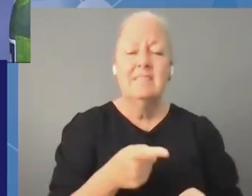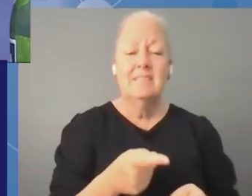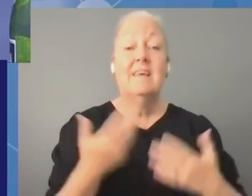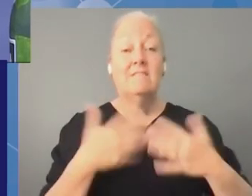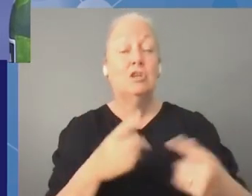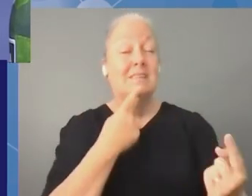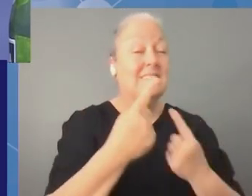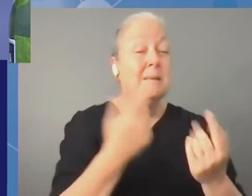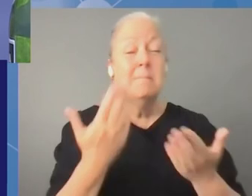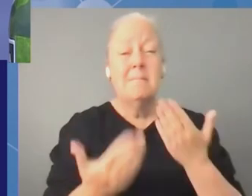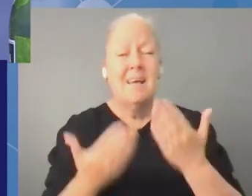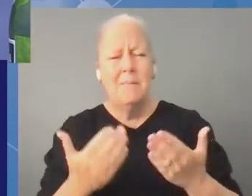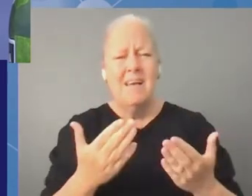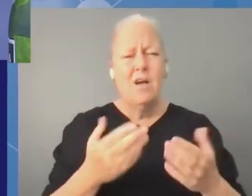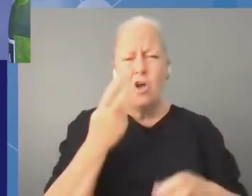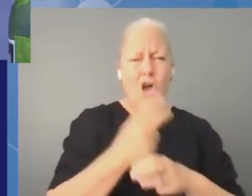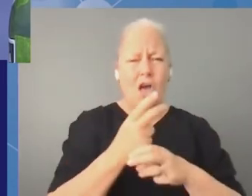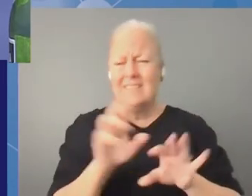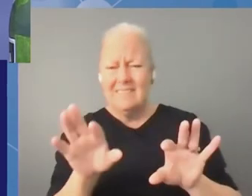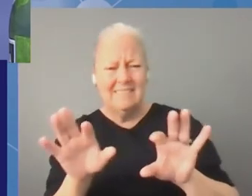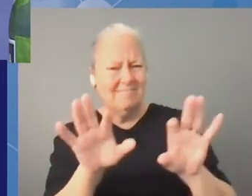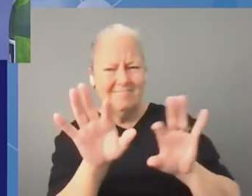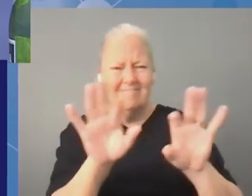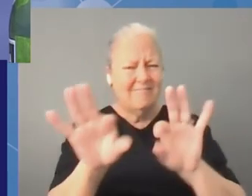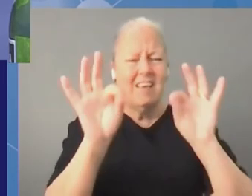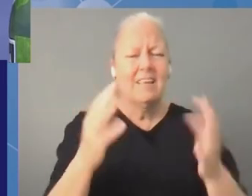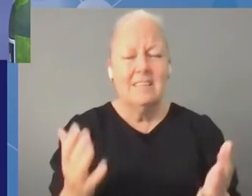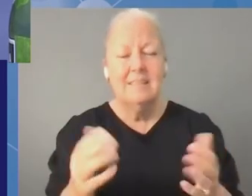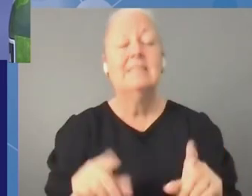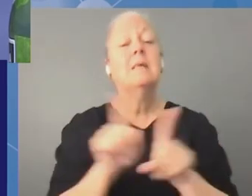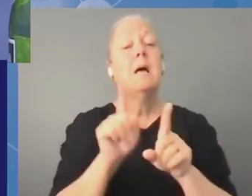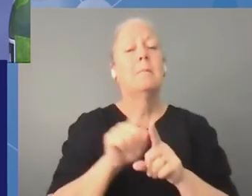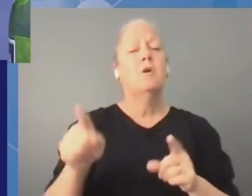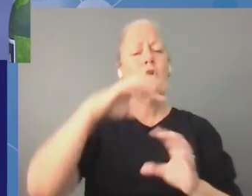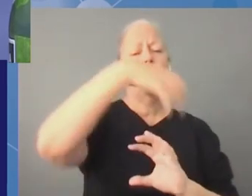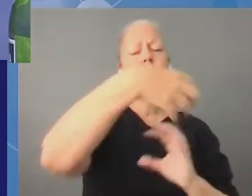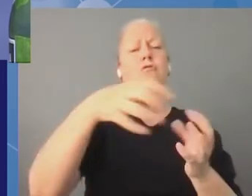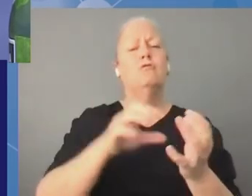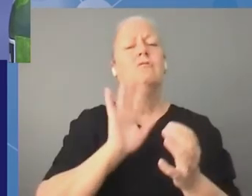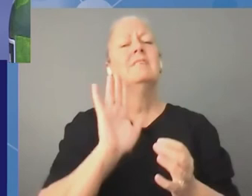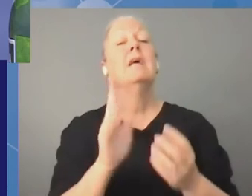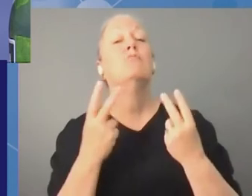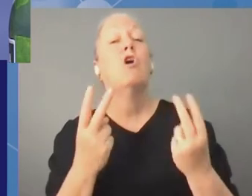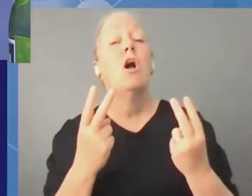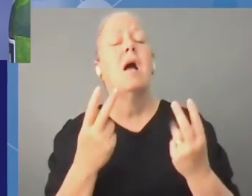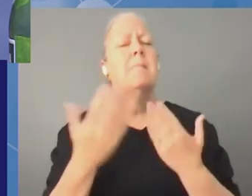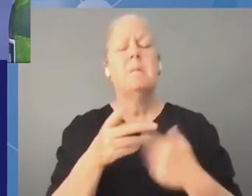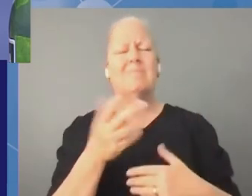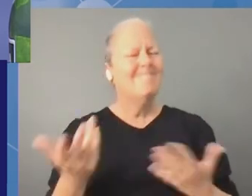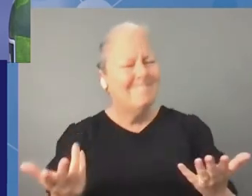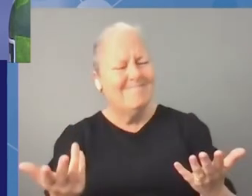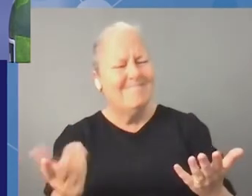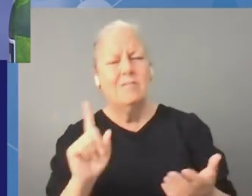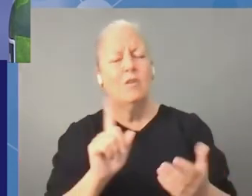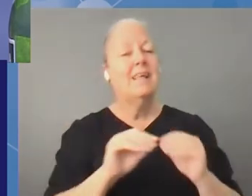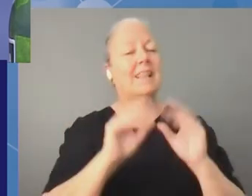们 IGF 所从事的工作是什么，我们在做些什么对吧，这些信息要去更加官方的。像